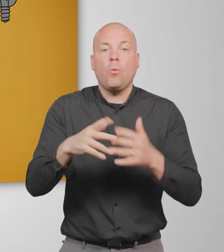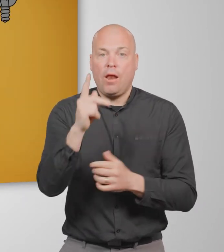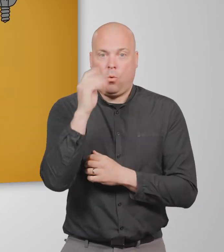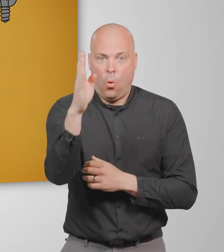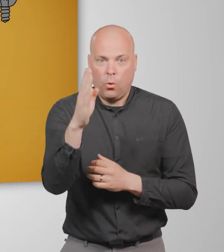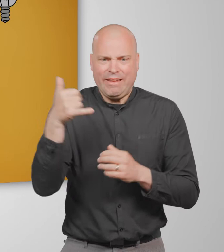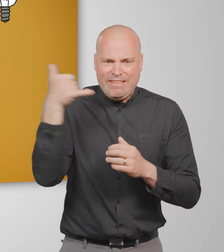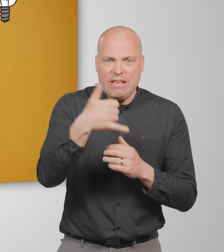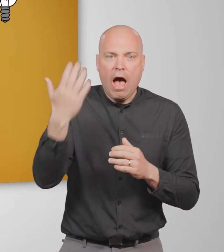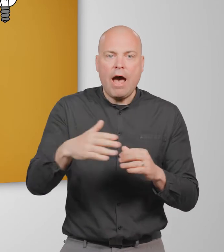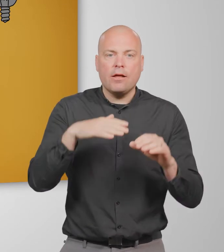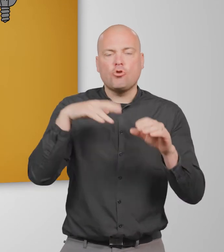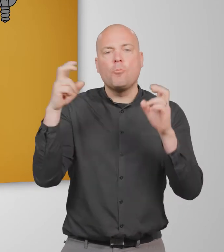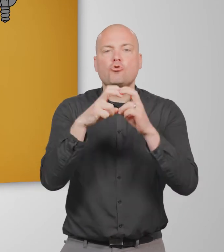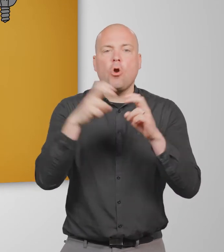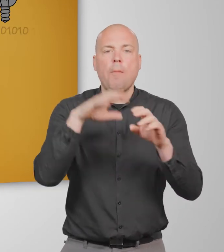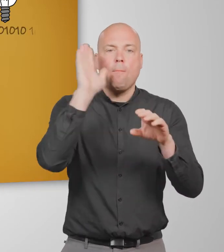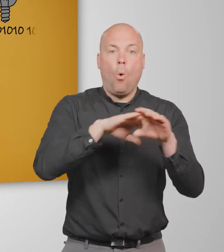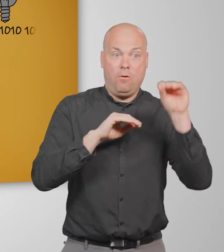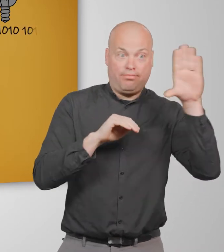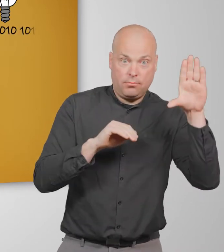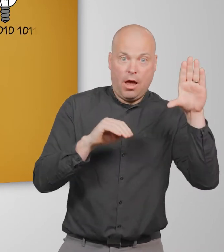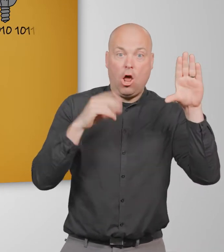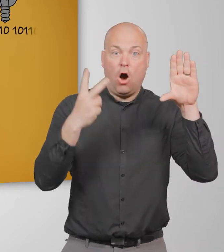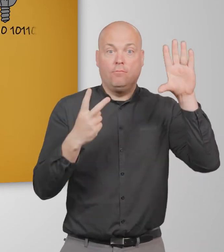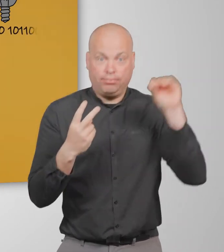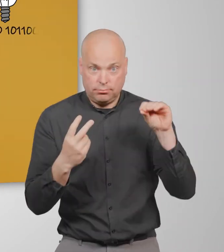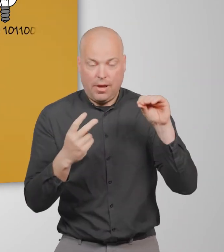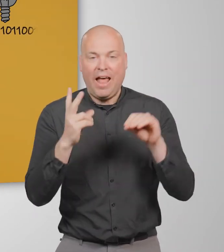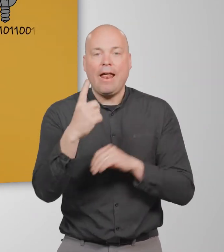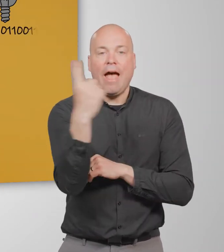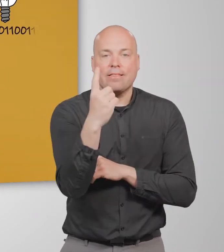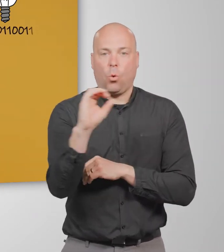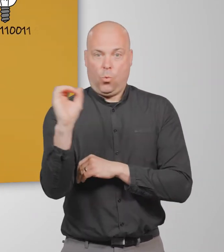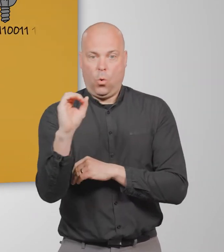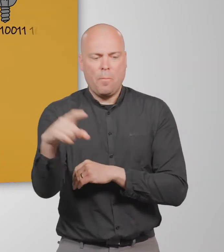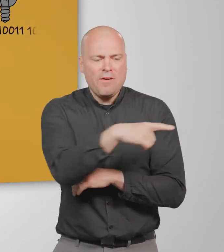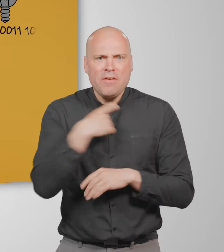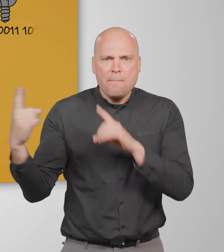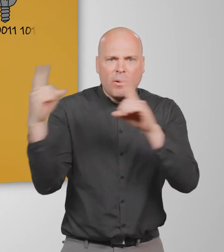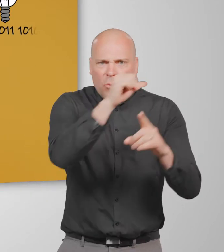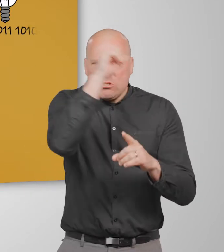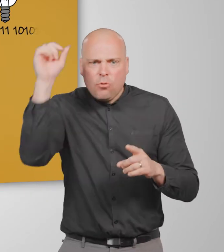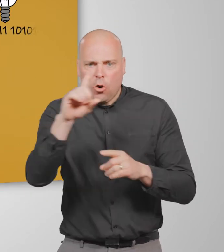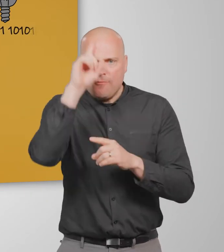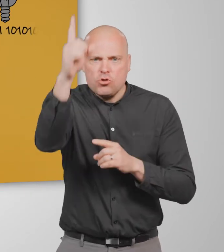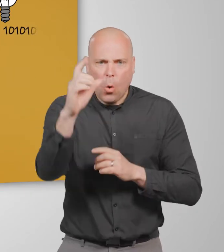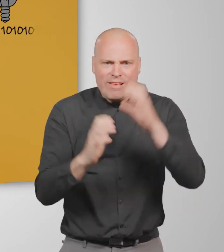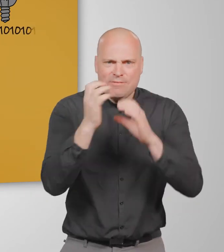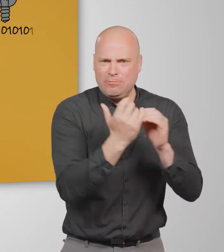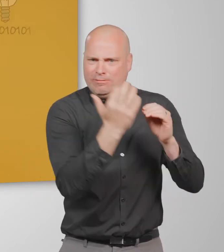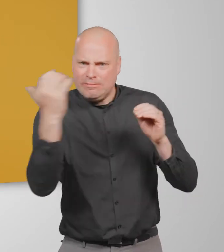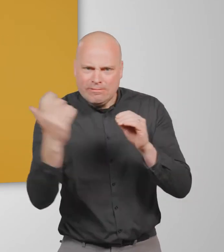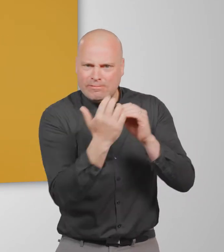består egentligen av ström som är på eller av. Eller också ettor och nollor. Men för oss människor är det svårt att förstå långa rader